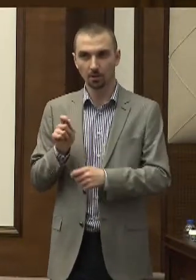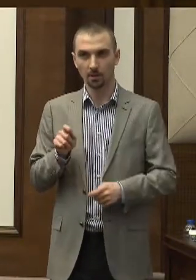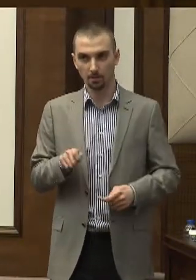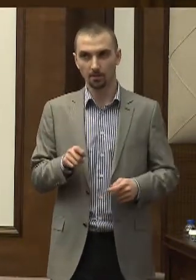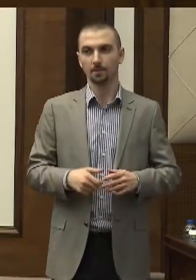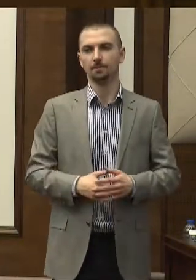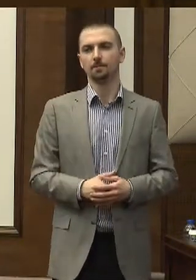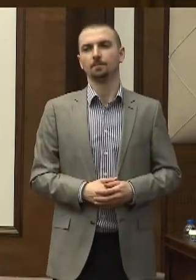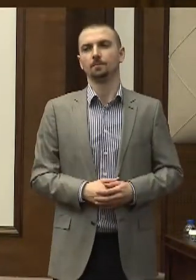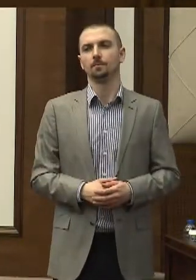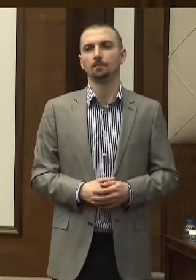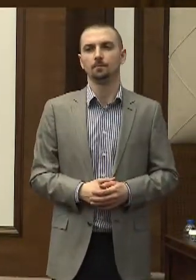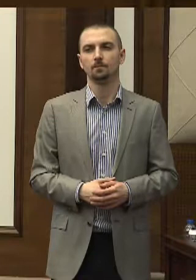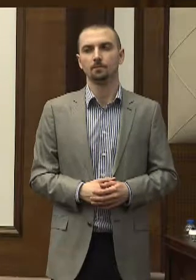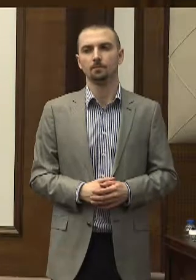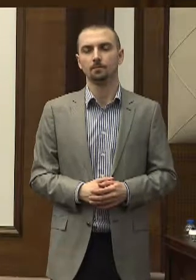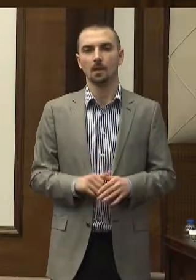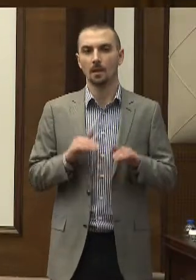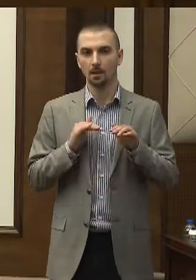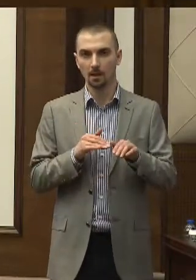eğitimlerini desteklemek üzere